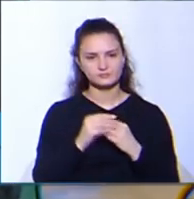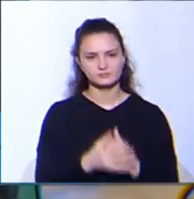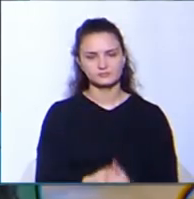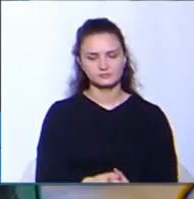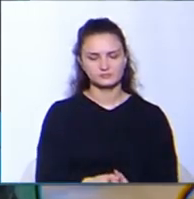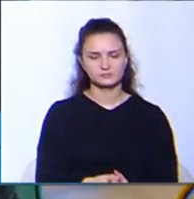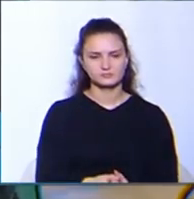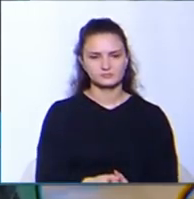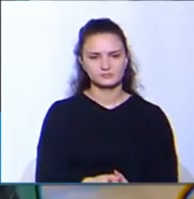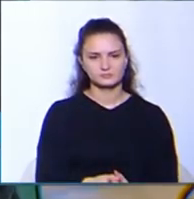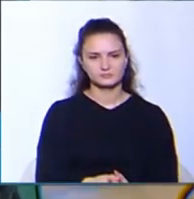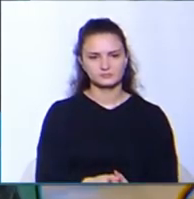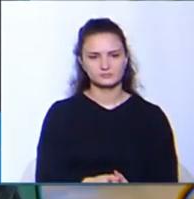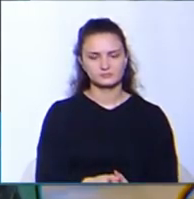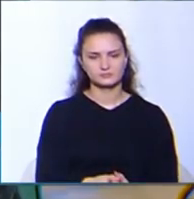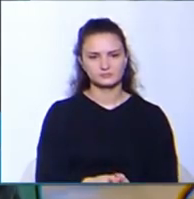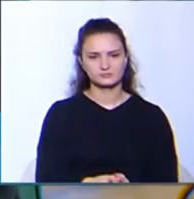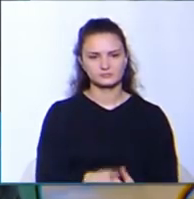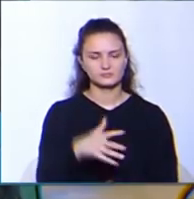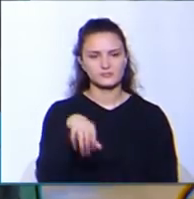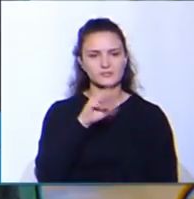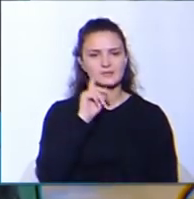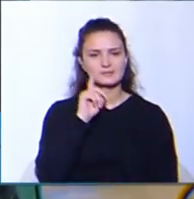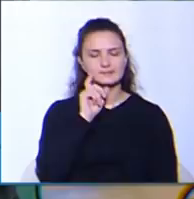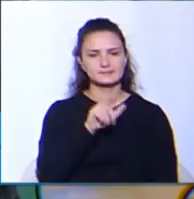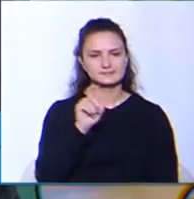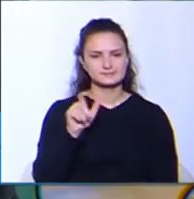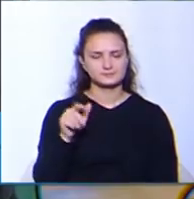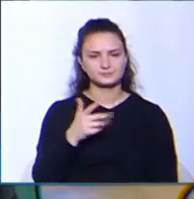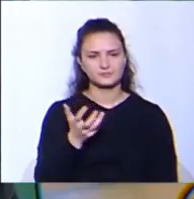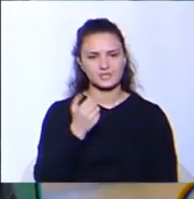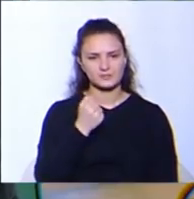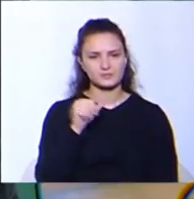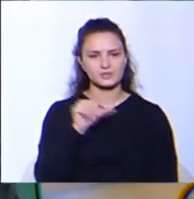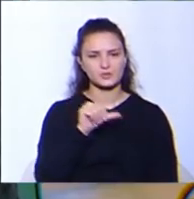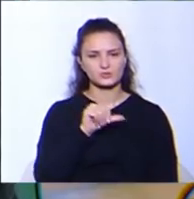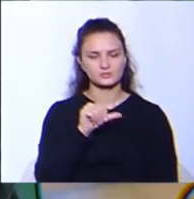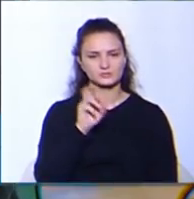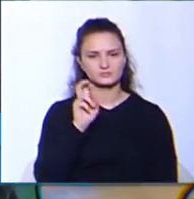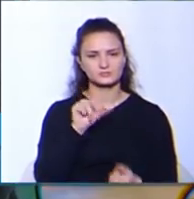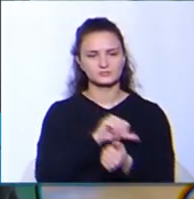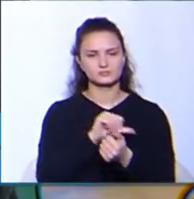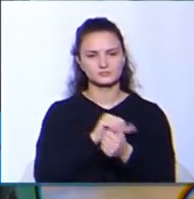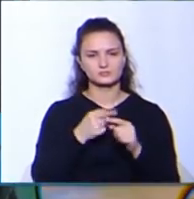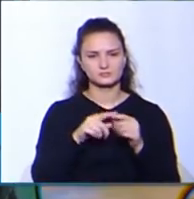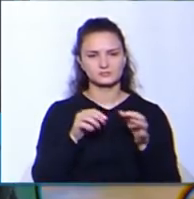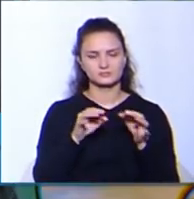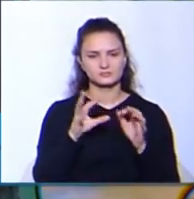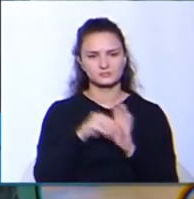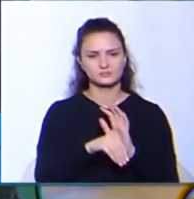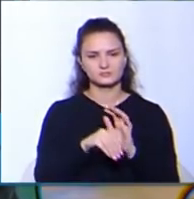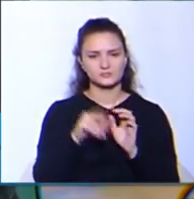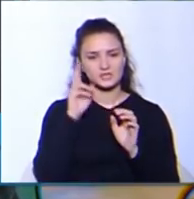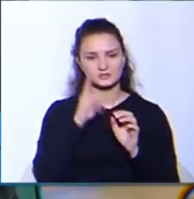პოსტ-ტინეიჯერული ასაკი. და ასეთი ახალგაზრდები სიმართლე გითხრათ სავარაუდოდ ღებულობენ ისეთ ნარკოტიკებს, რომელიც შემადგენლობა მან არ